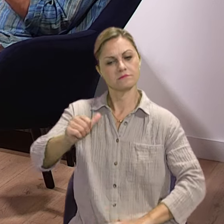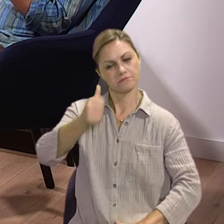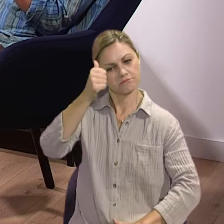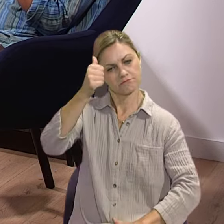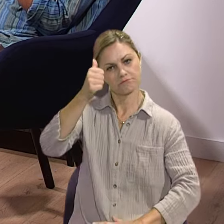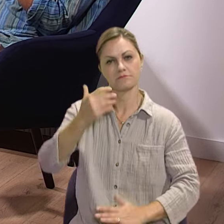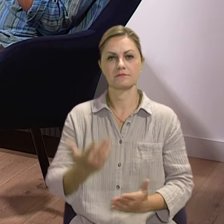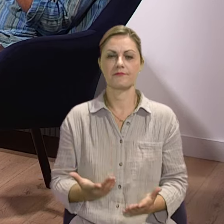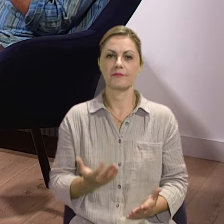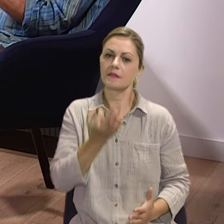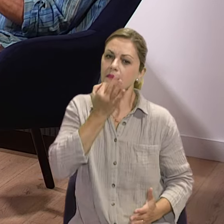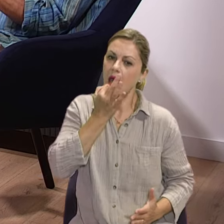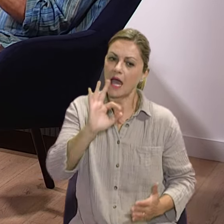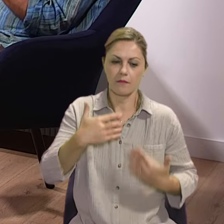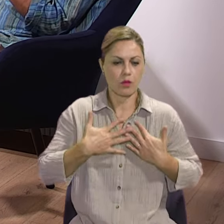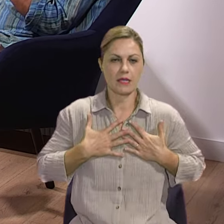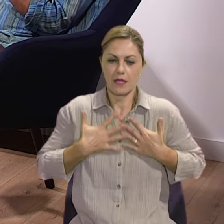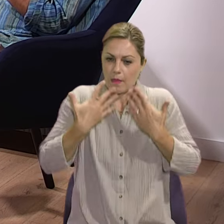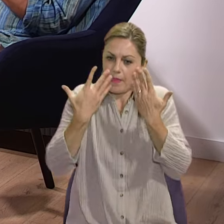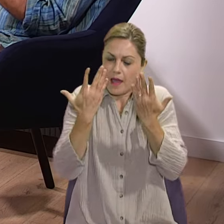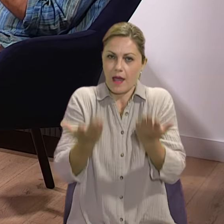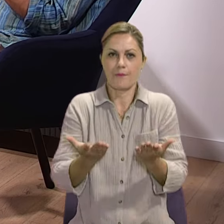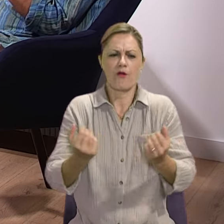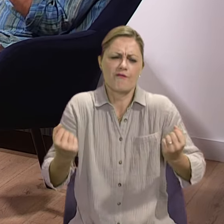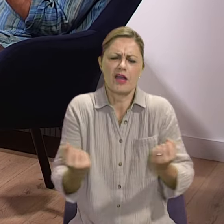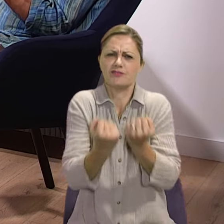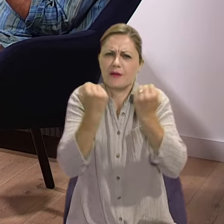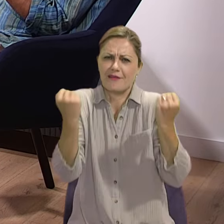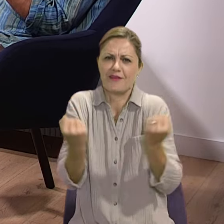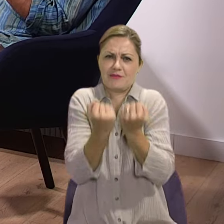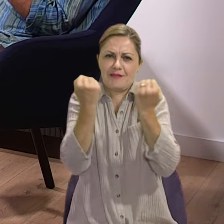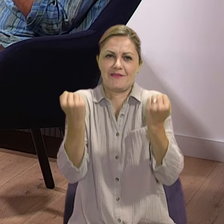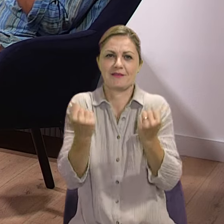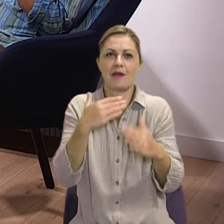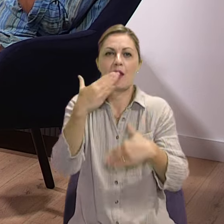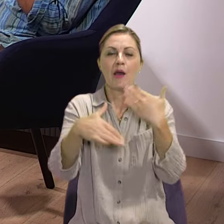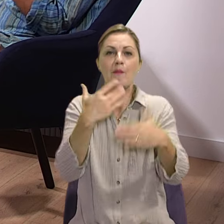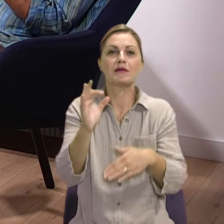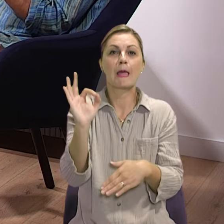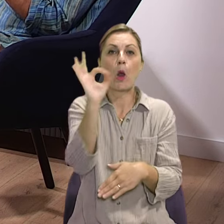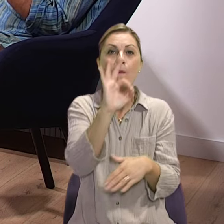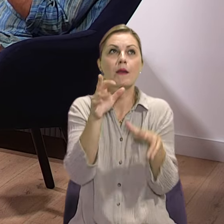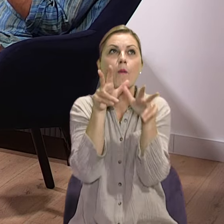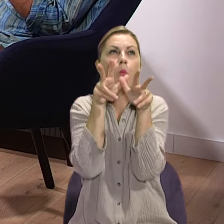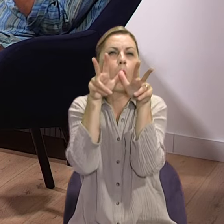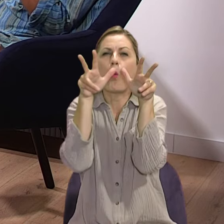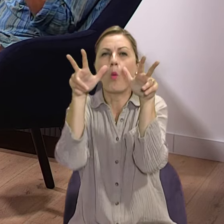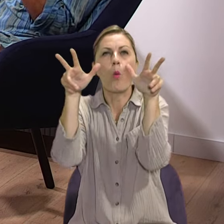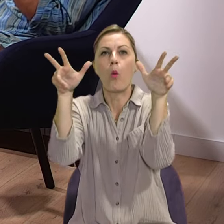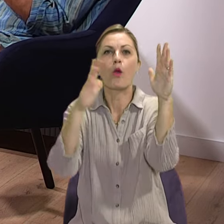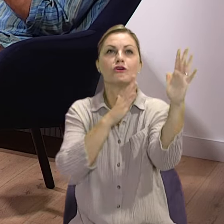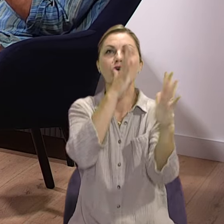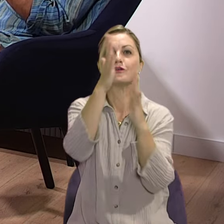mjestu, pokušati dati sve u tim okvirima akustičnim jedne šume,